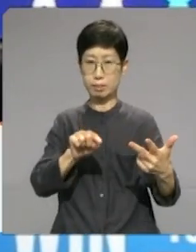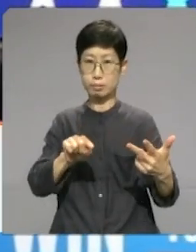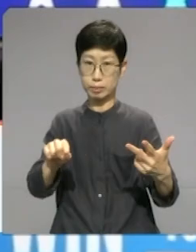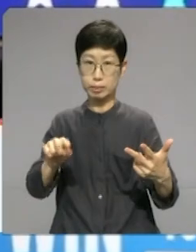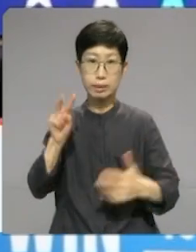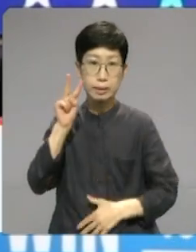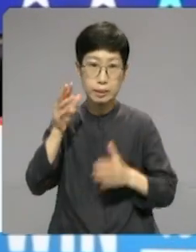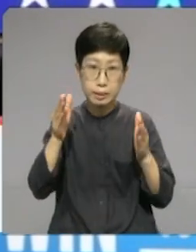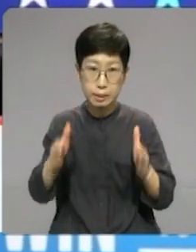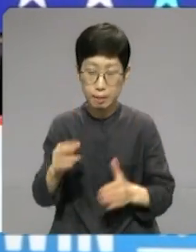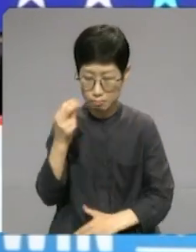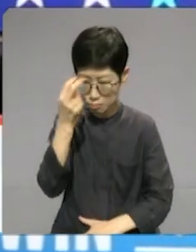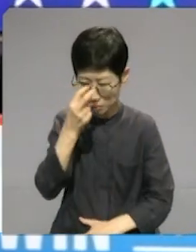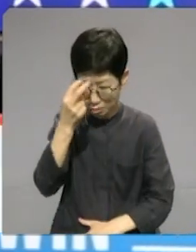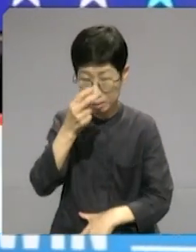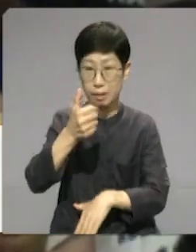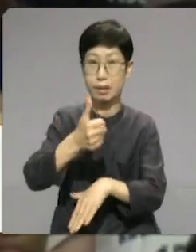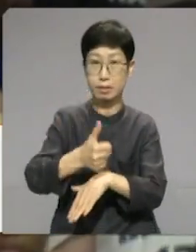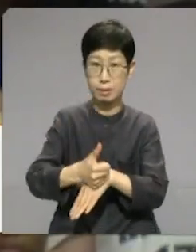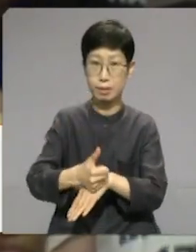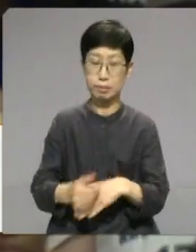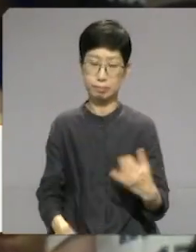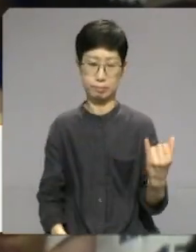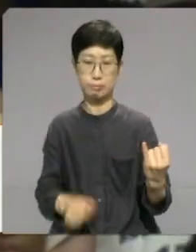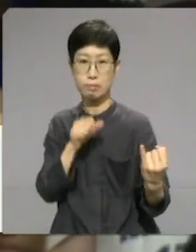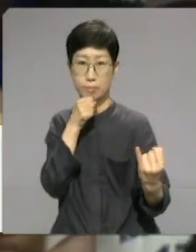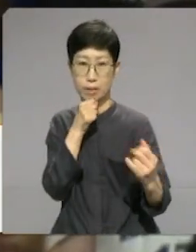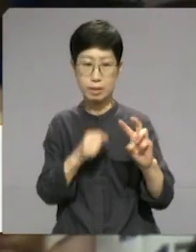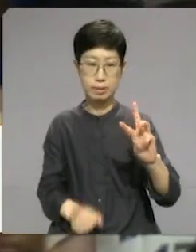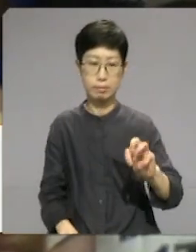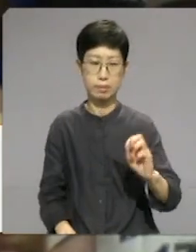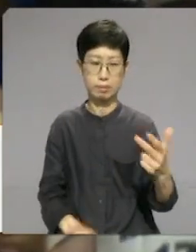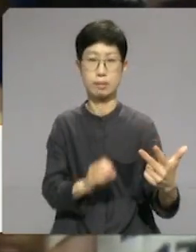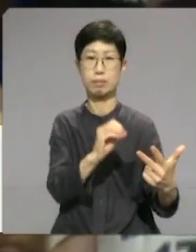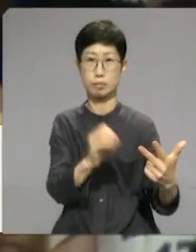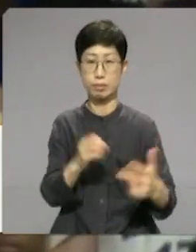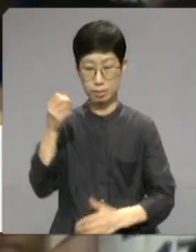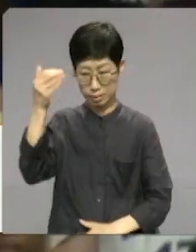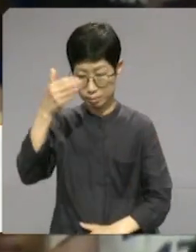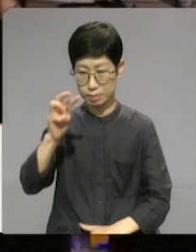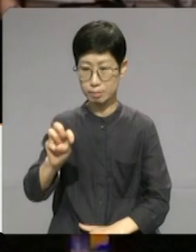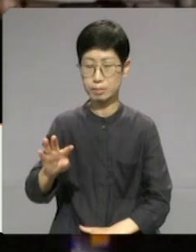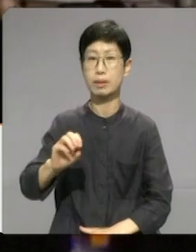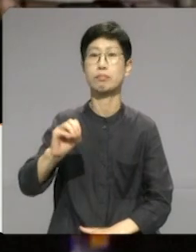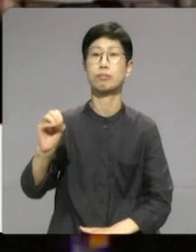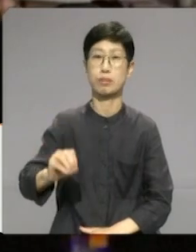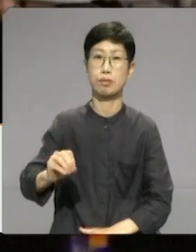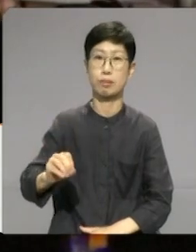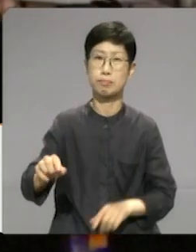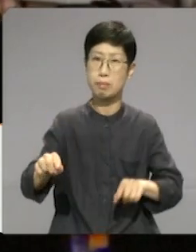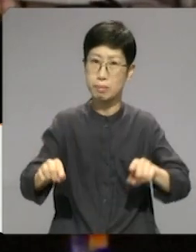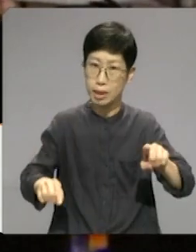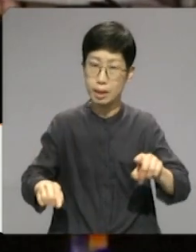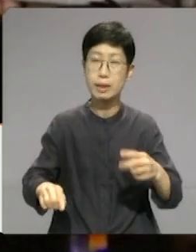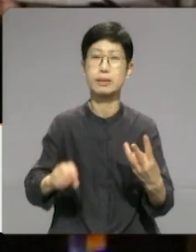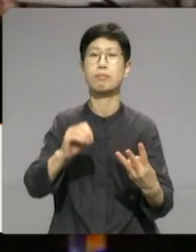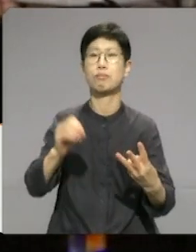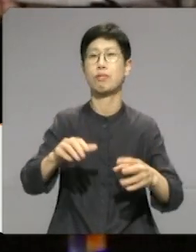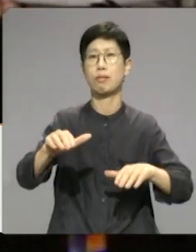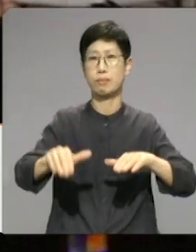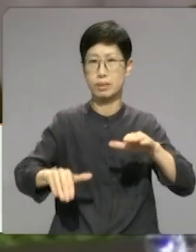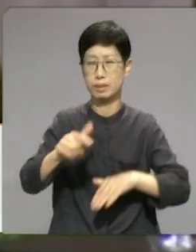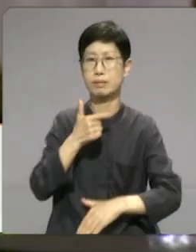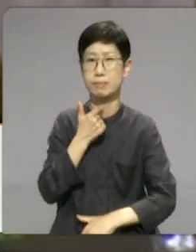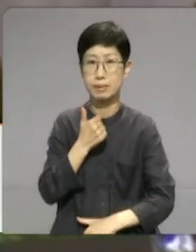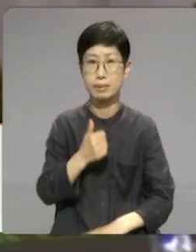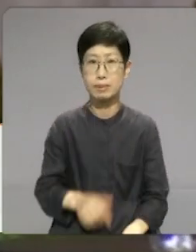이틀간 입소스가 조사한 여론조사에선 해리스 37%, 트럼프 34%로 격차는